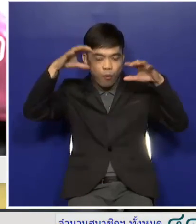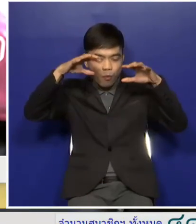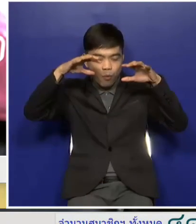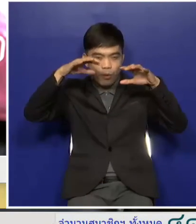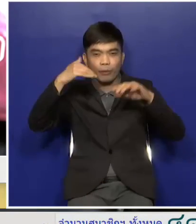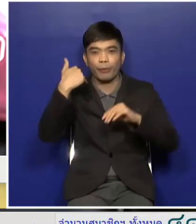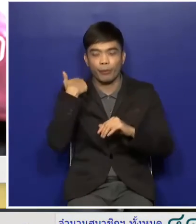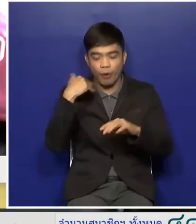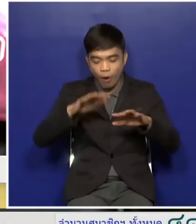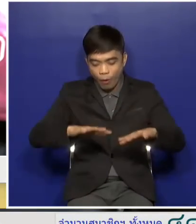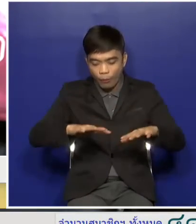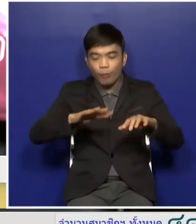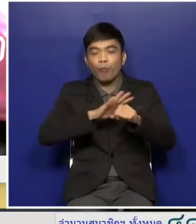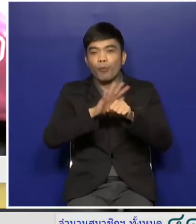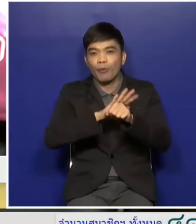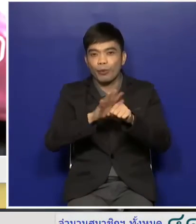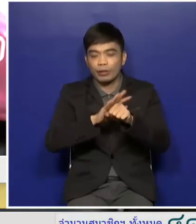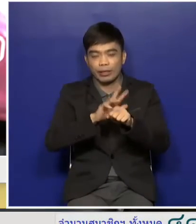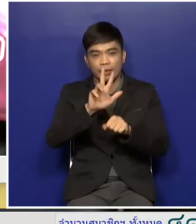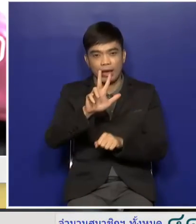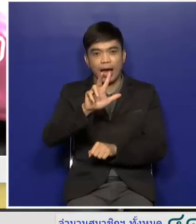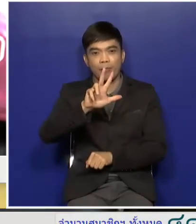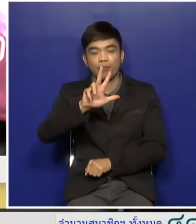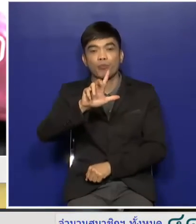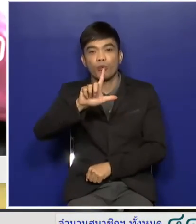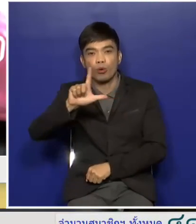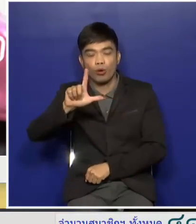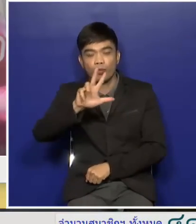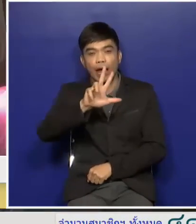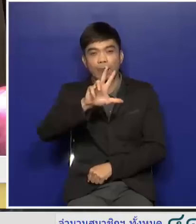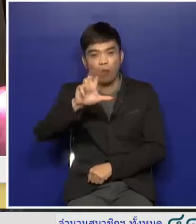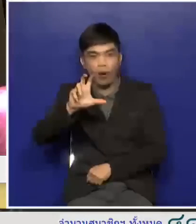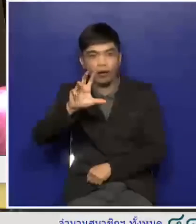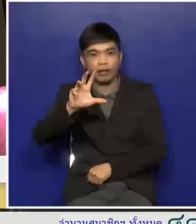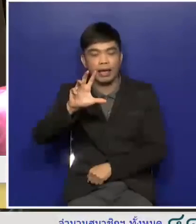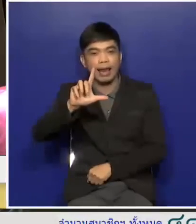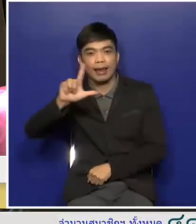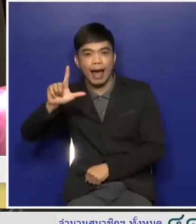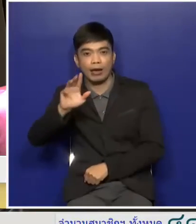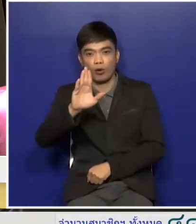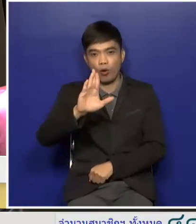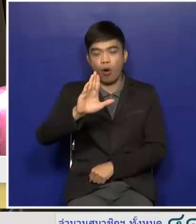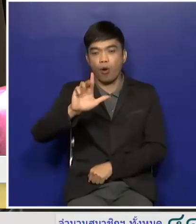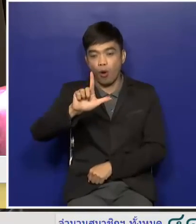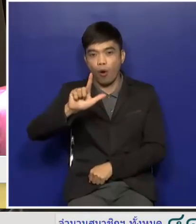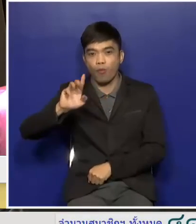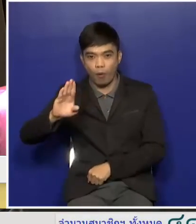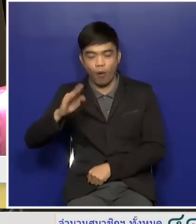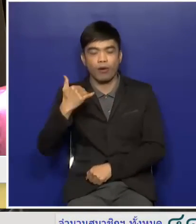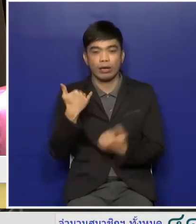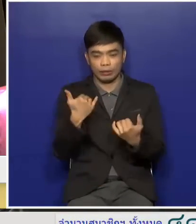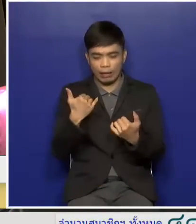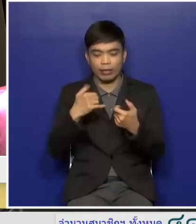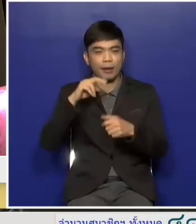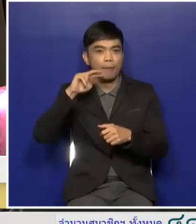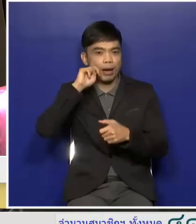ตอนนี้เป็น 358 ล้าน a่ที่สำคัคือทำให้กัศ Shane Sz Painีเข้าทindaหสหเปปัห